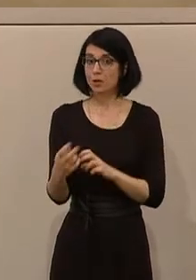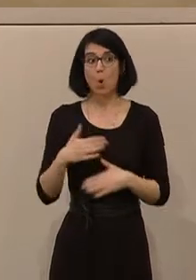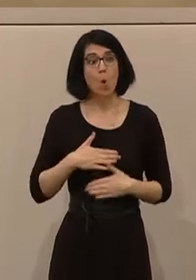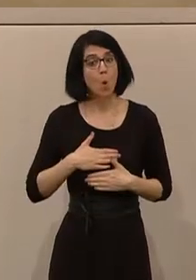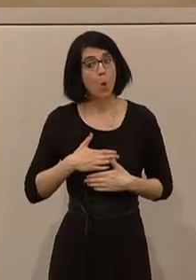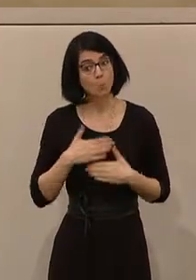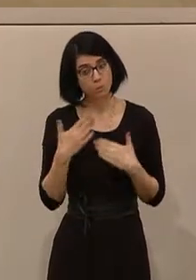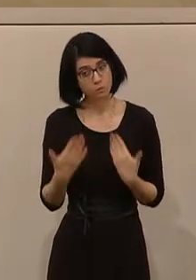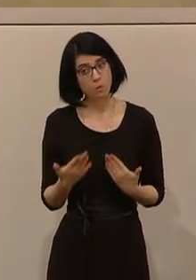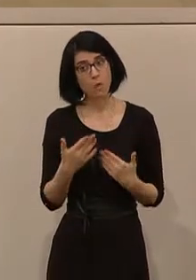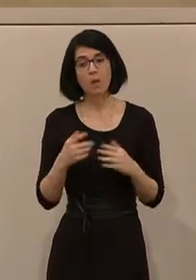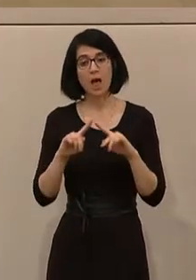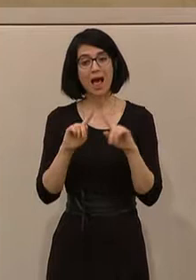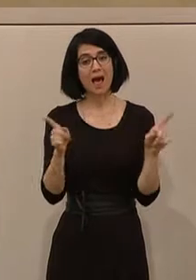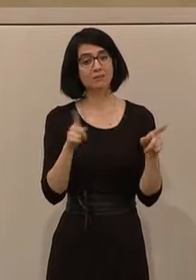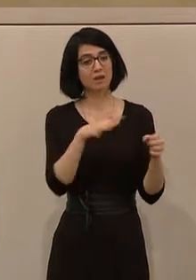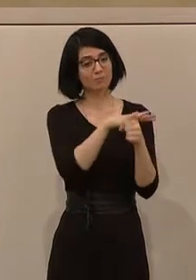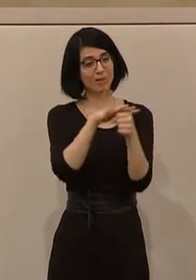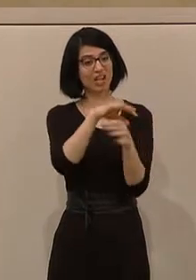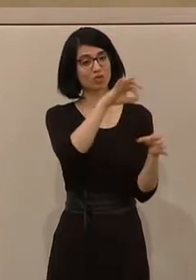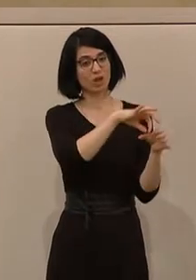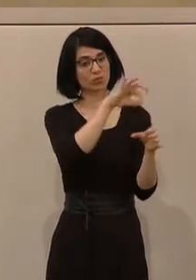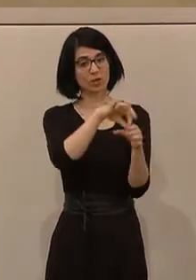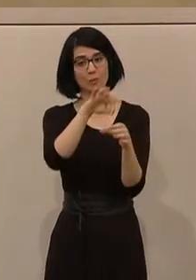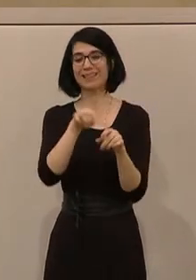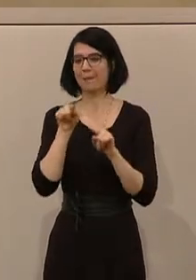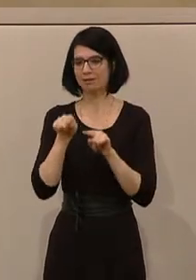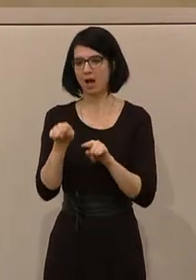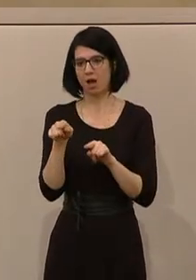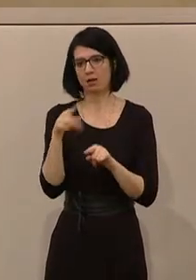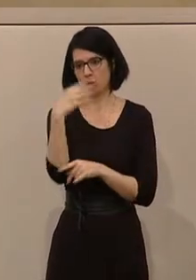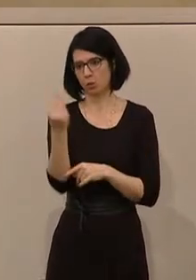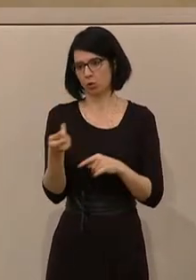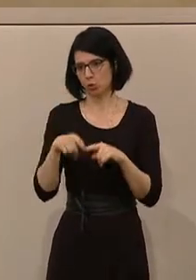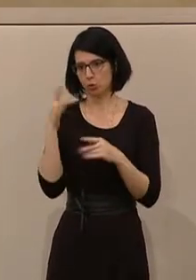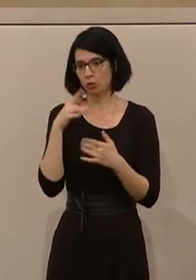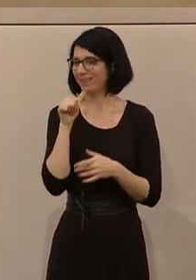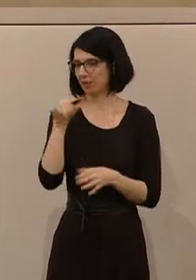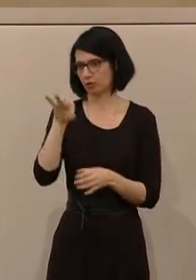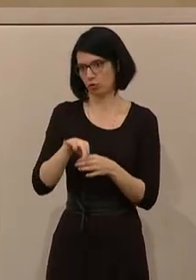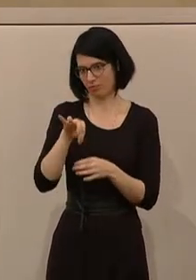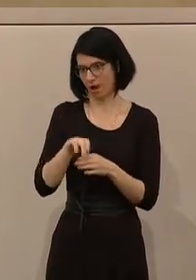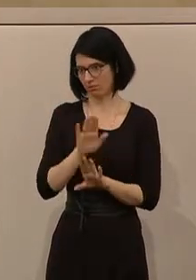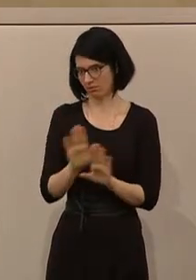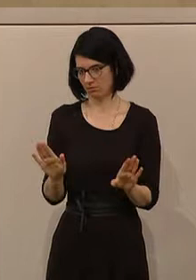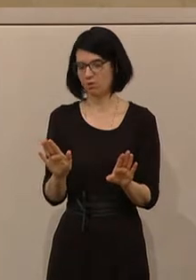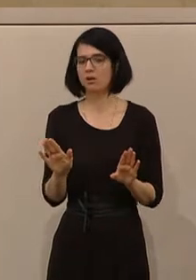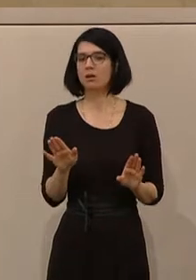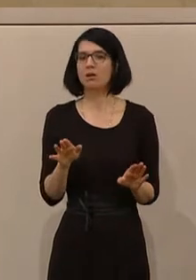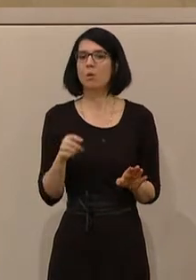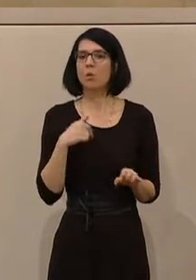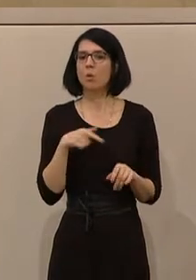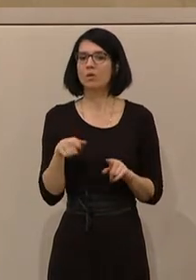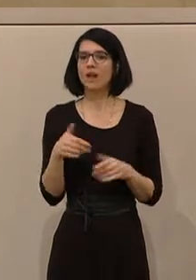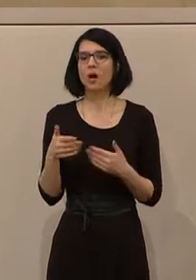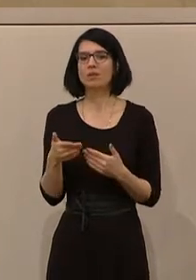in den meisten anderen Ressorts Einsparungen gemacht wurden, dass es da nicht zu Einsparungen gekommen ist. Und auch alle